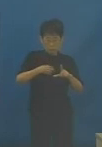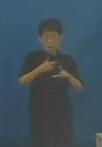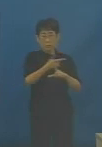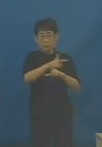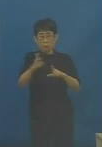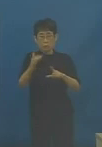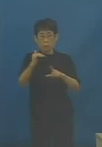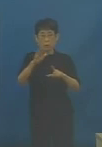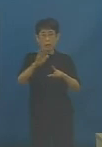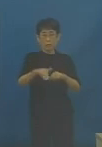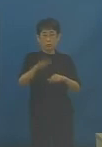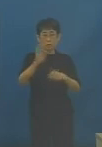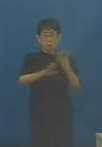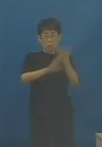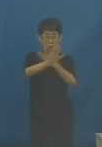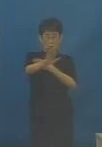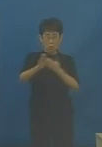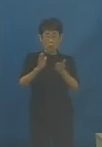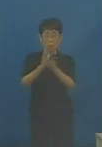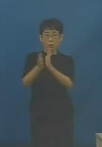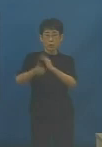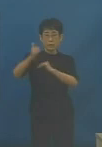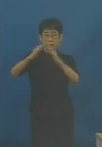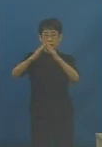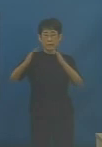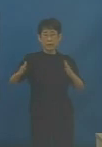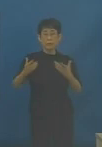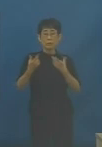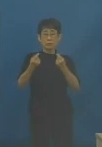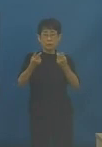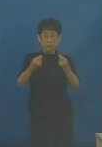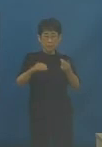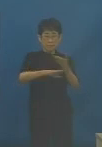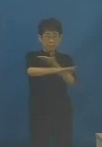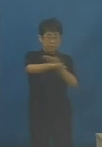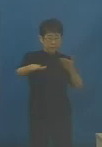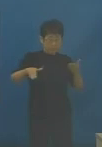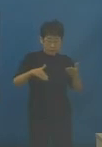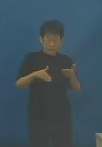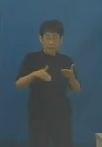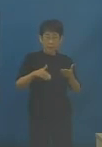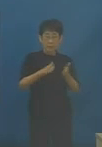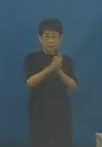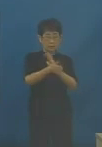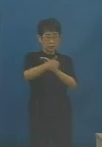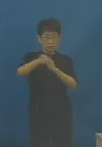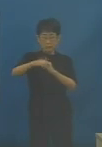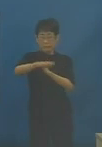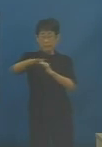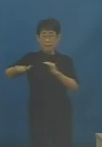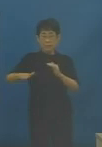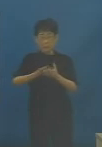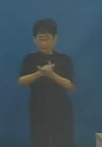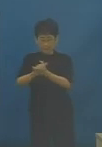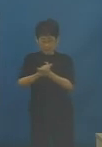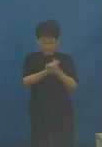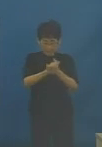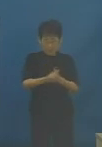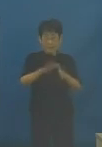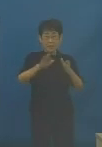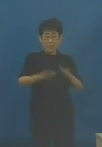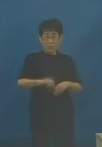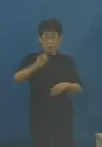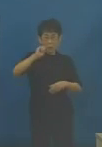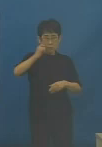も知事会として同僚の知事の皆様と力を合わせてですね、この難局を政府や国民の